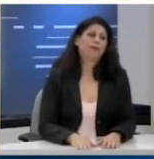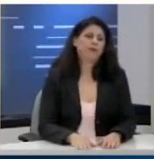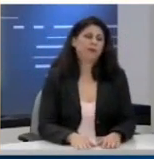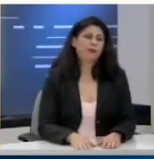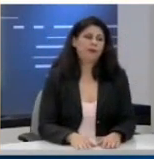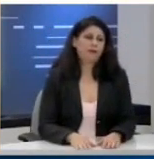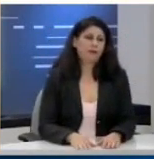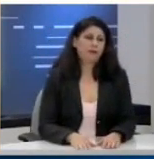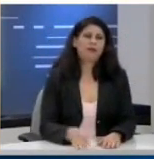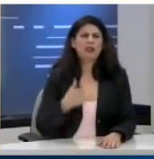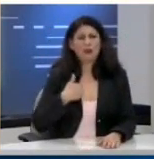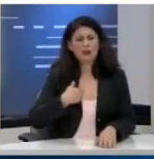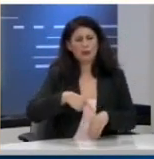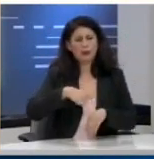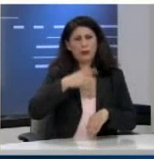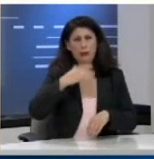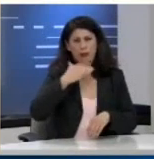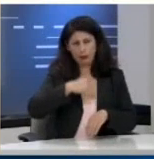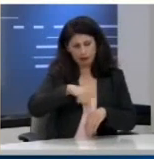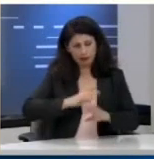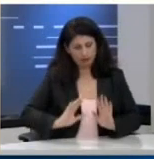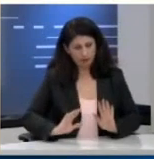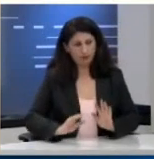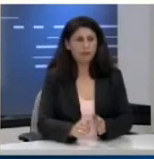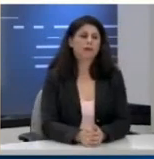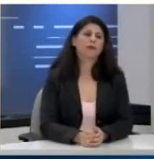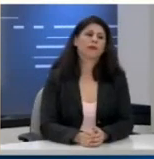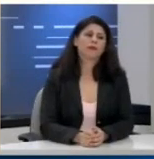Επειδή όμως έχω ήδη μακρηγορήσει,